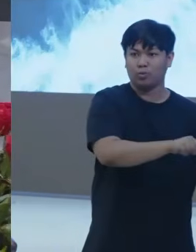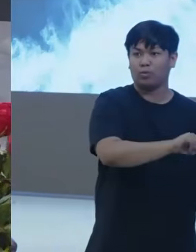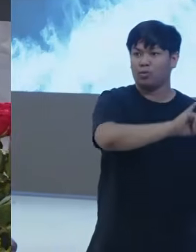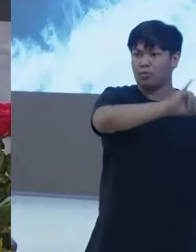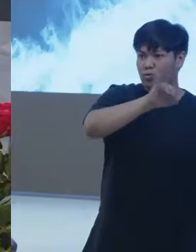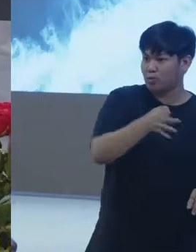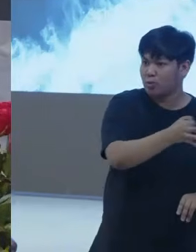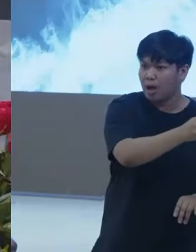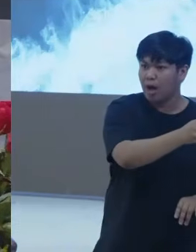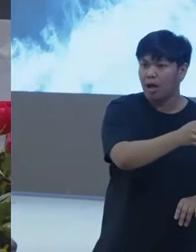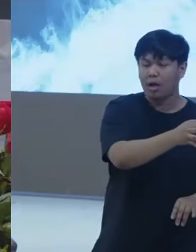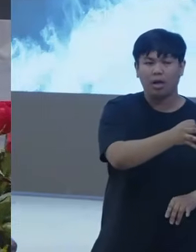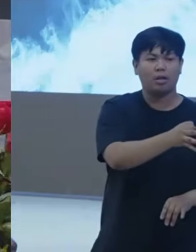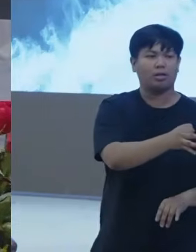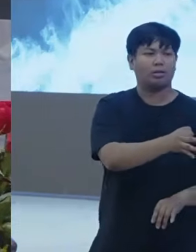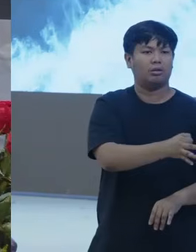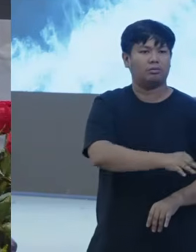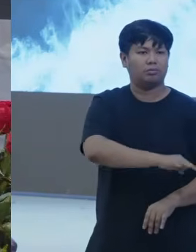kanila.